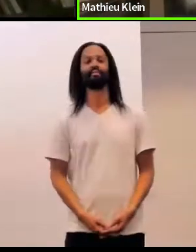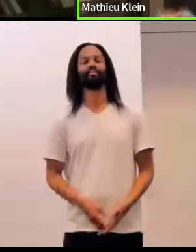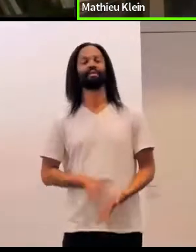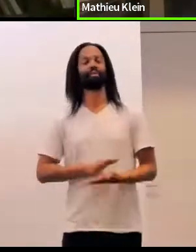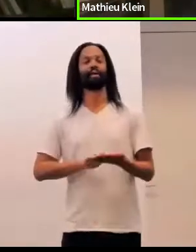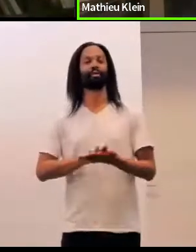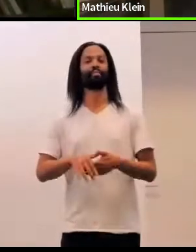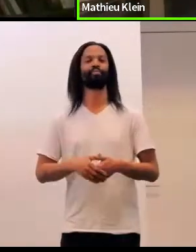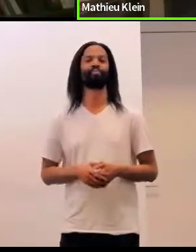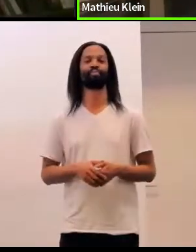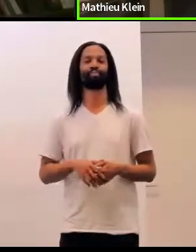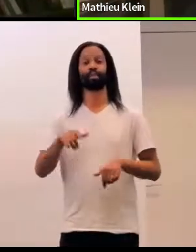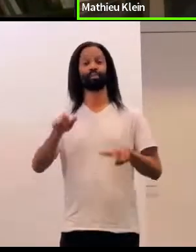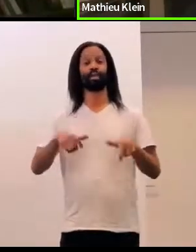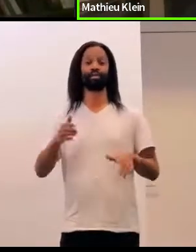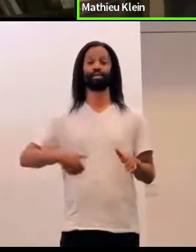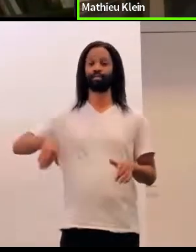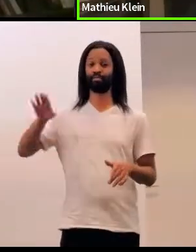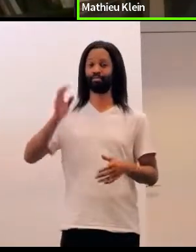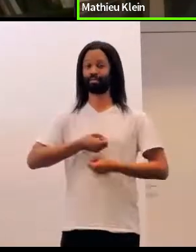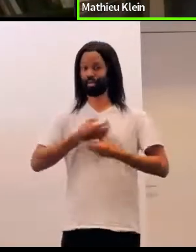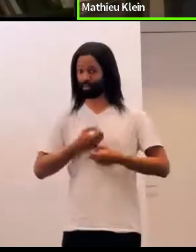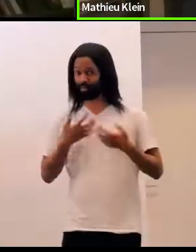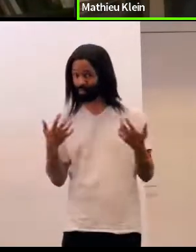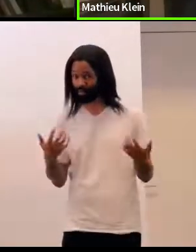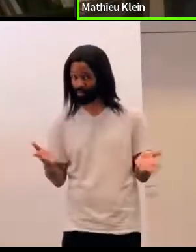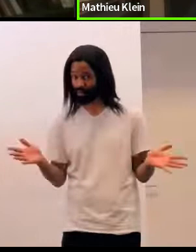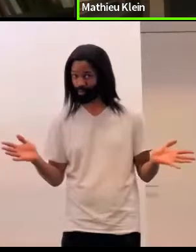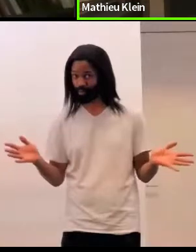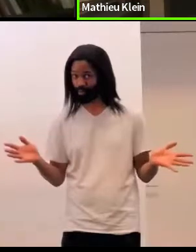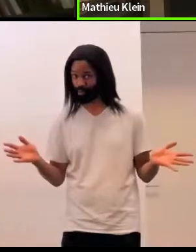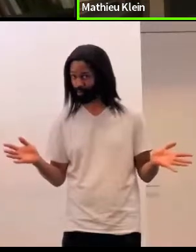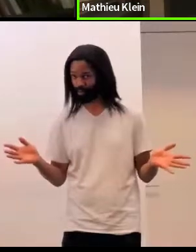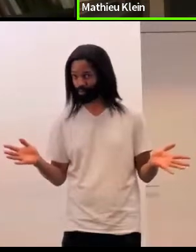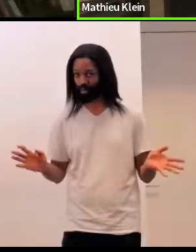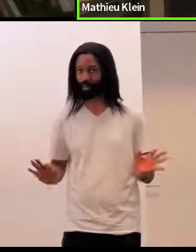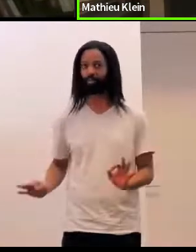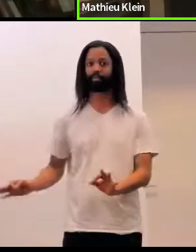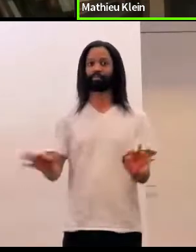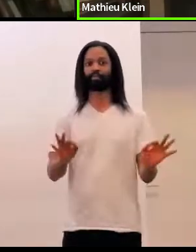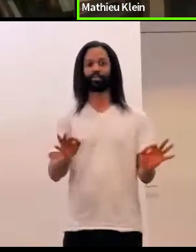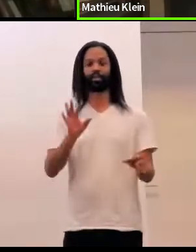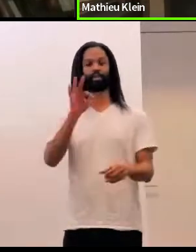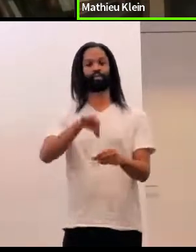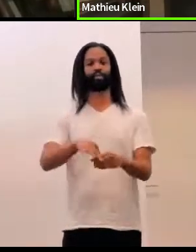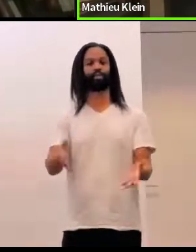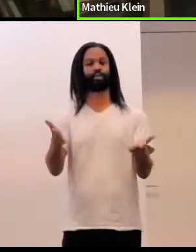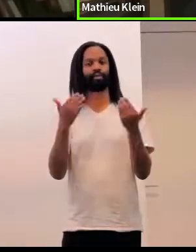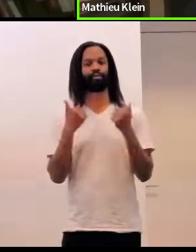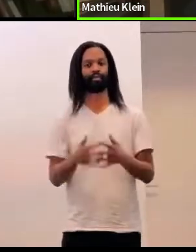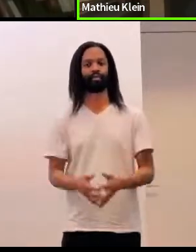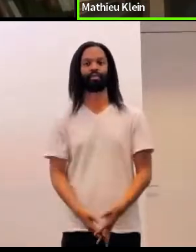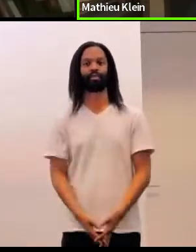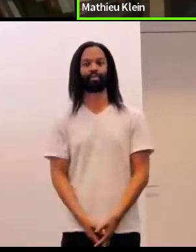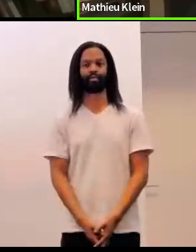Les interventions, il n'y en a pas. Je propose donc de passer au vote. Le scrutin est ouvert.